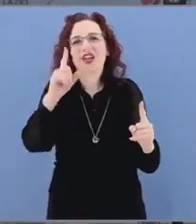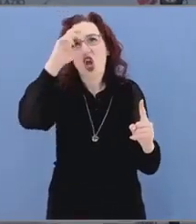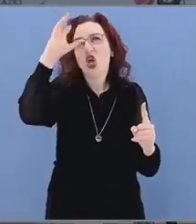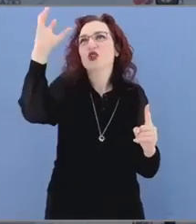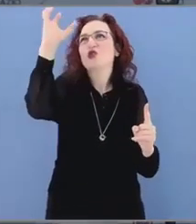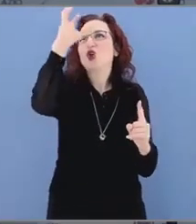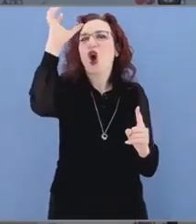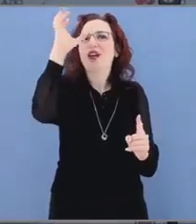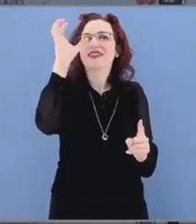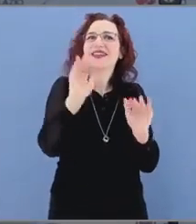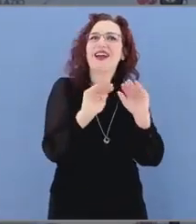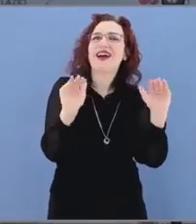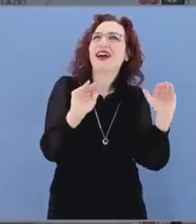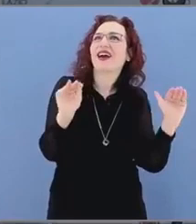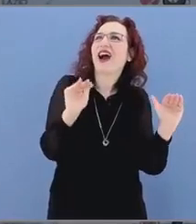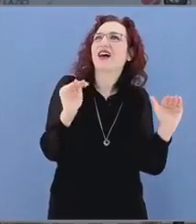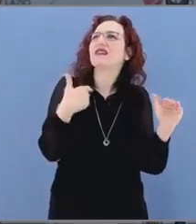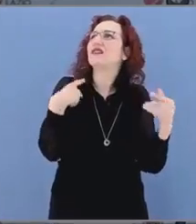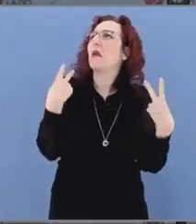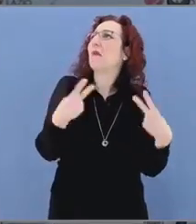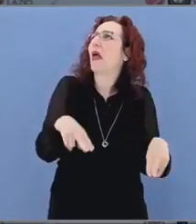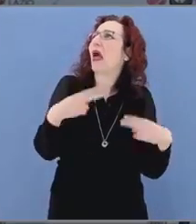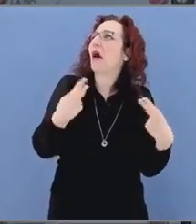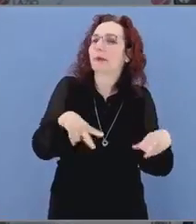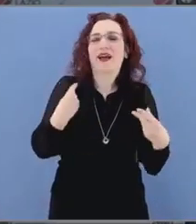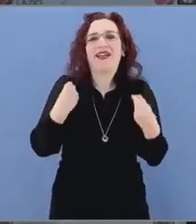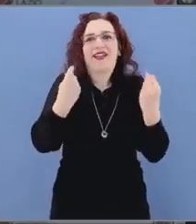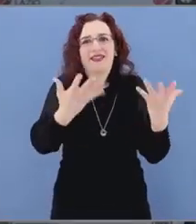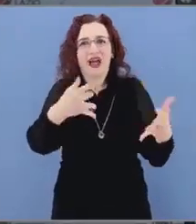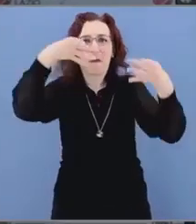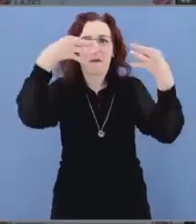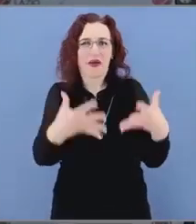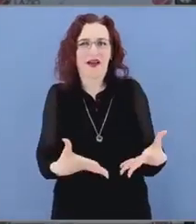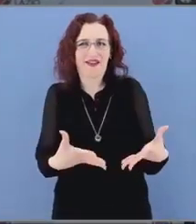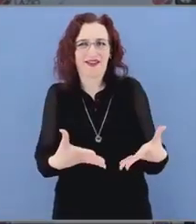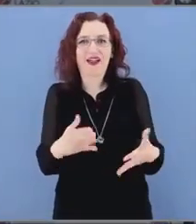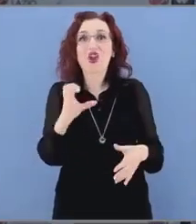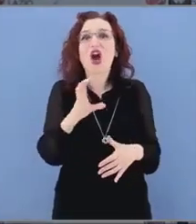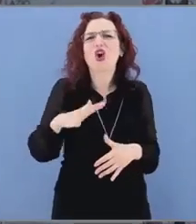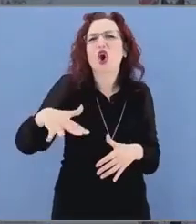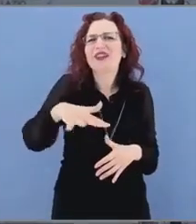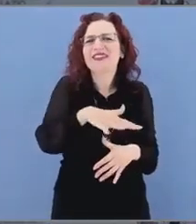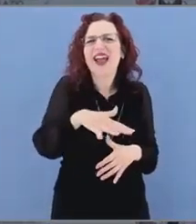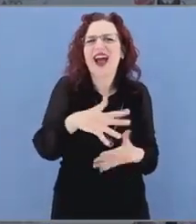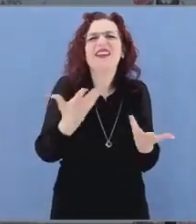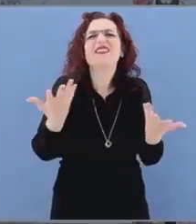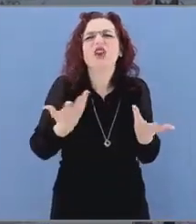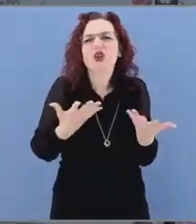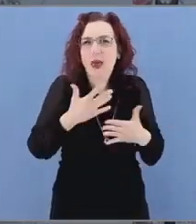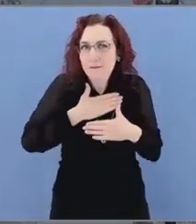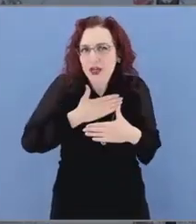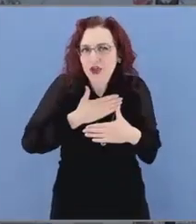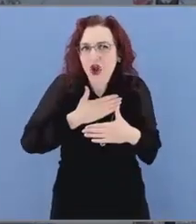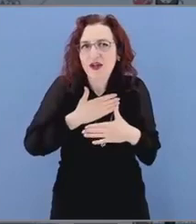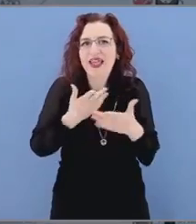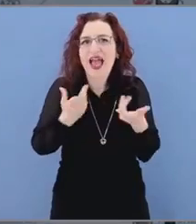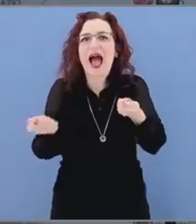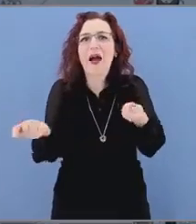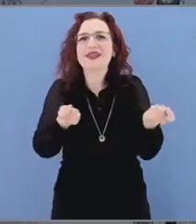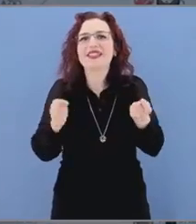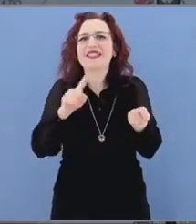vivere. Allora, cos'è per noi Corviale? Cos'è per l'amministrazione Zingaretti Corviale? È un